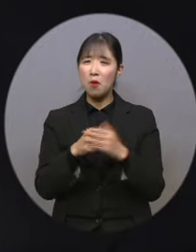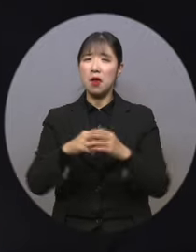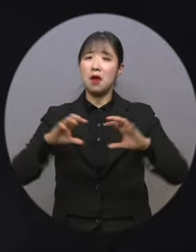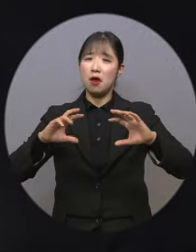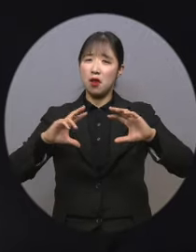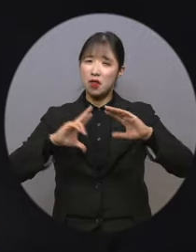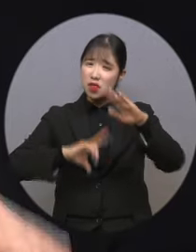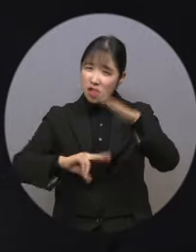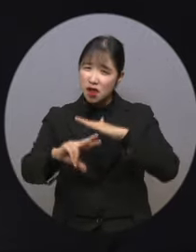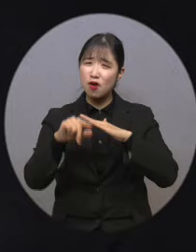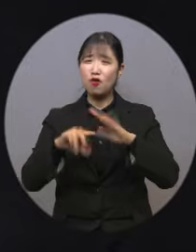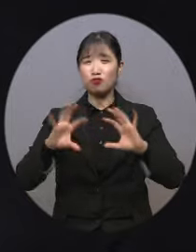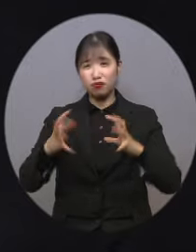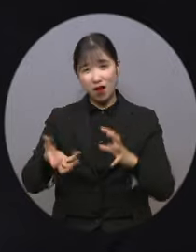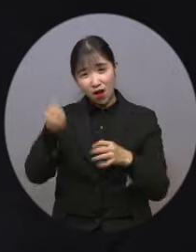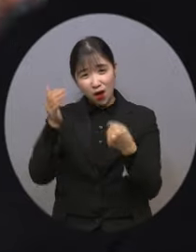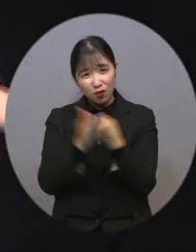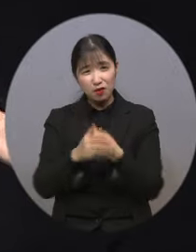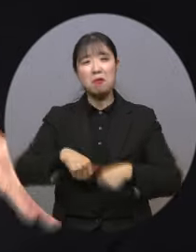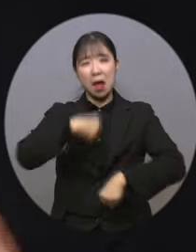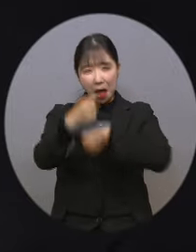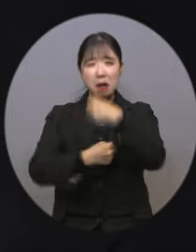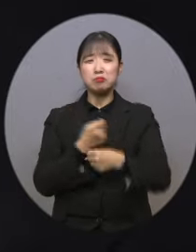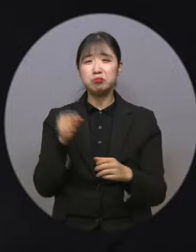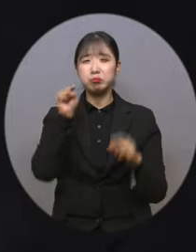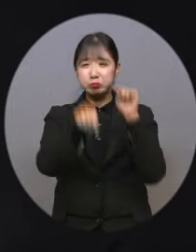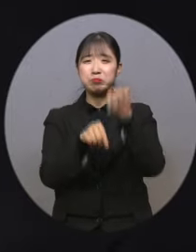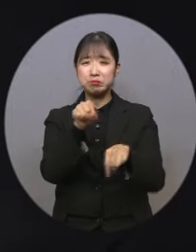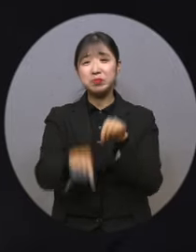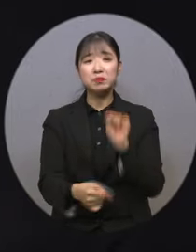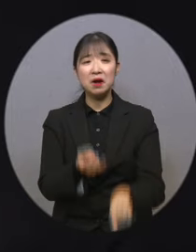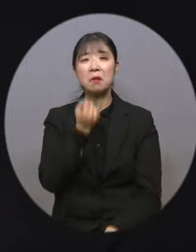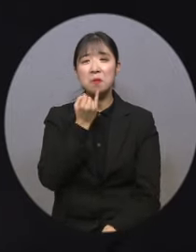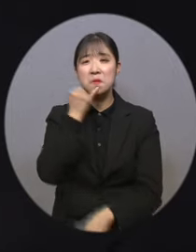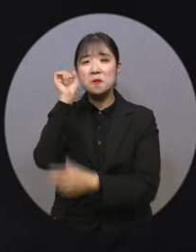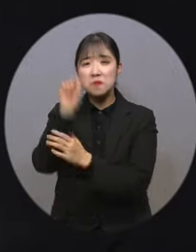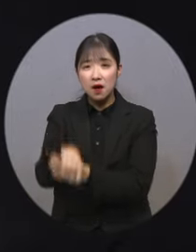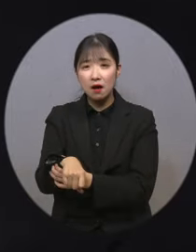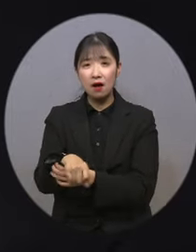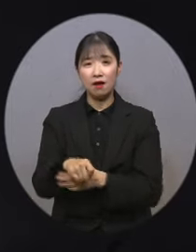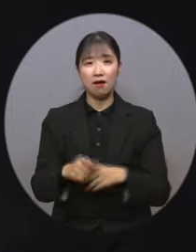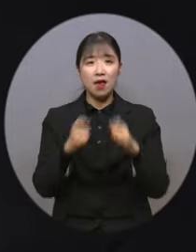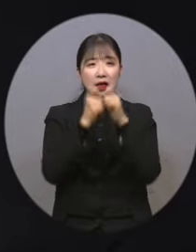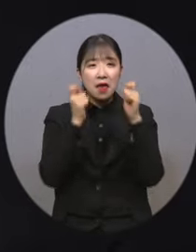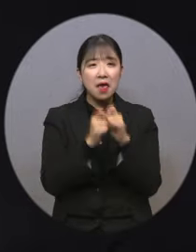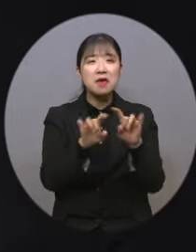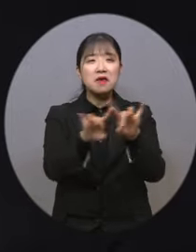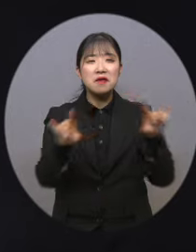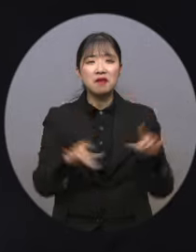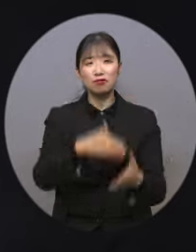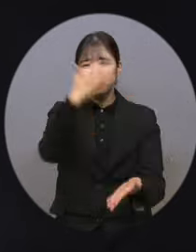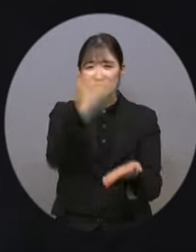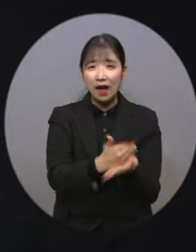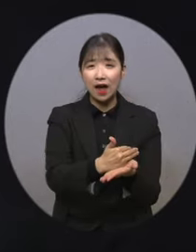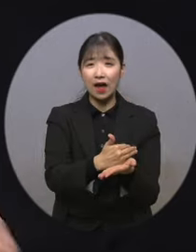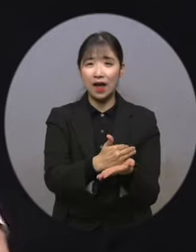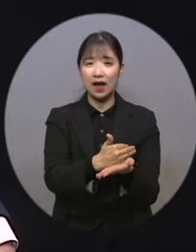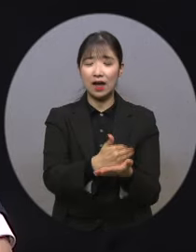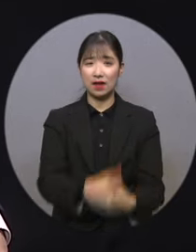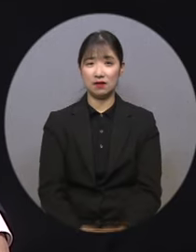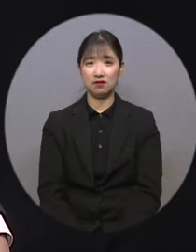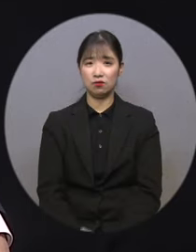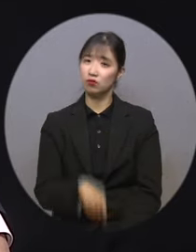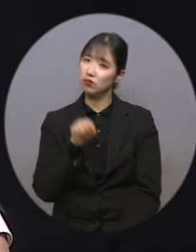국가 거라서 그런지 몰라도 전체로 나무나 타라 일어 놓고서는 개인들이 하는 영업은 문 닫아라